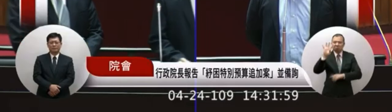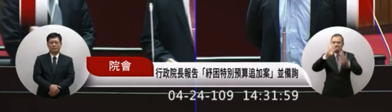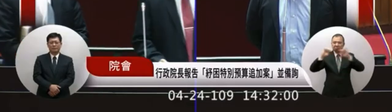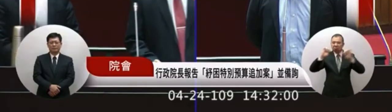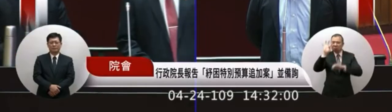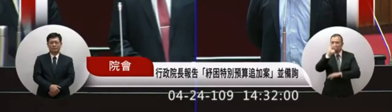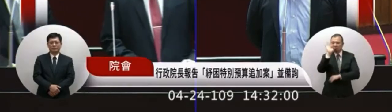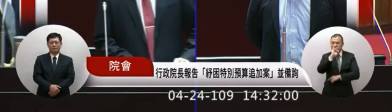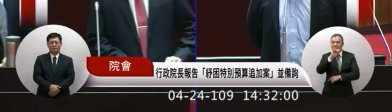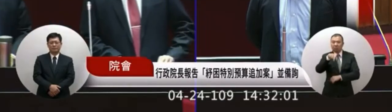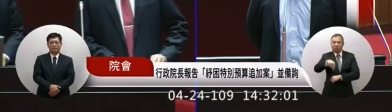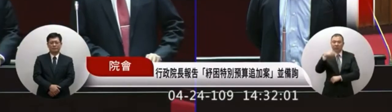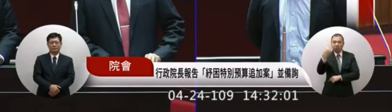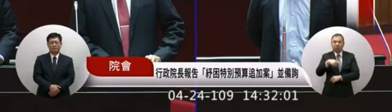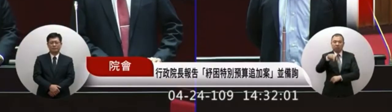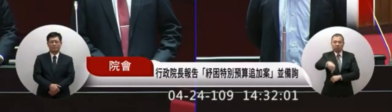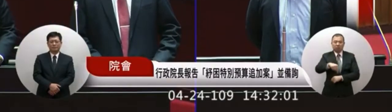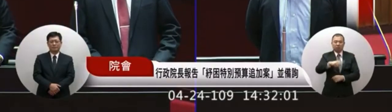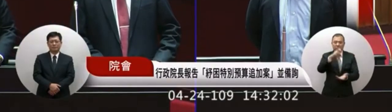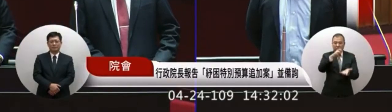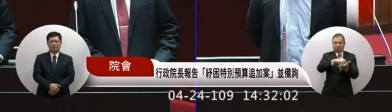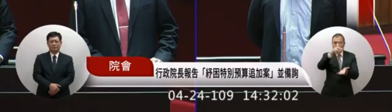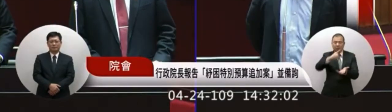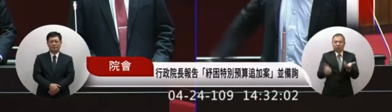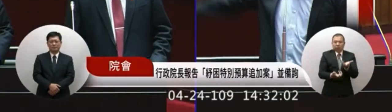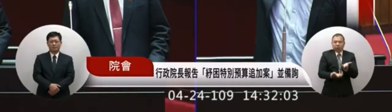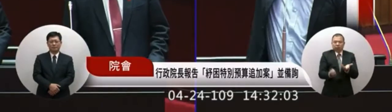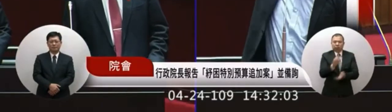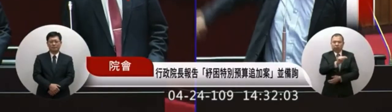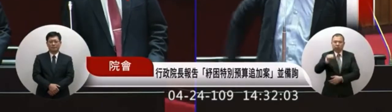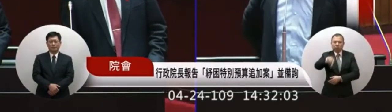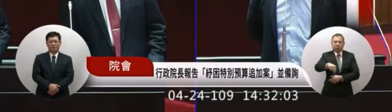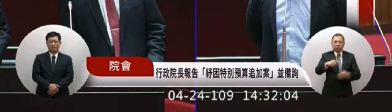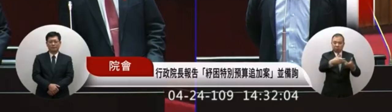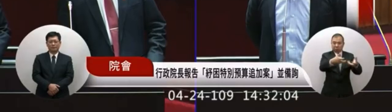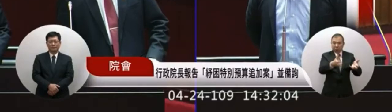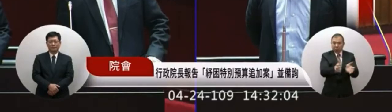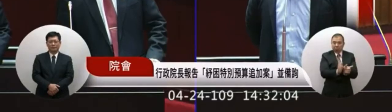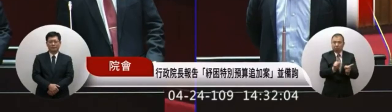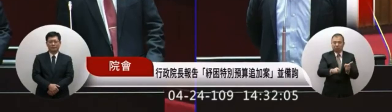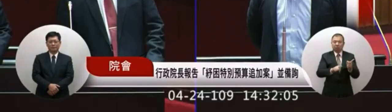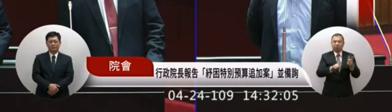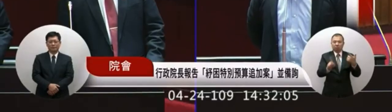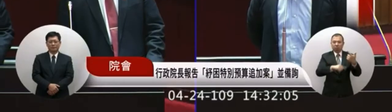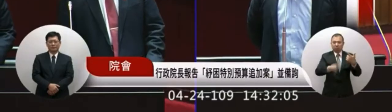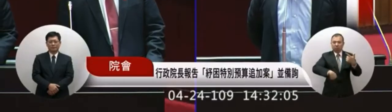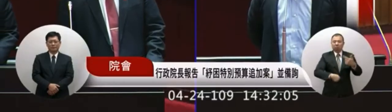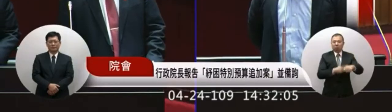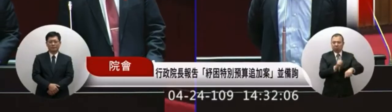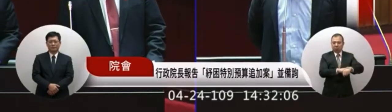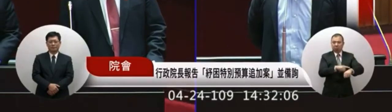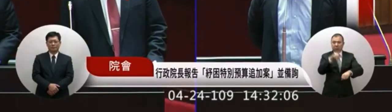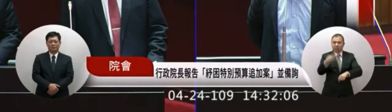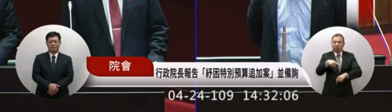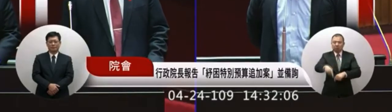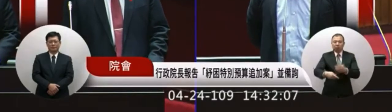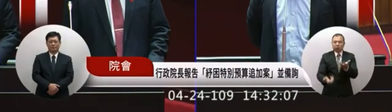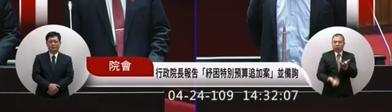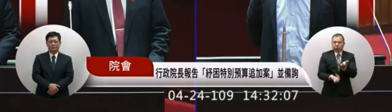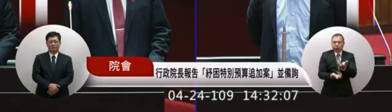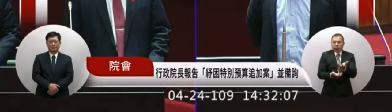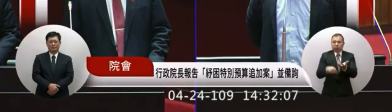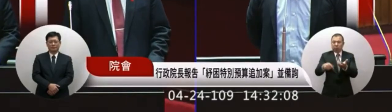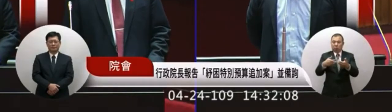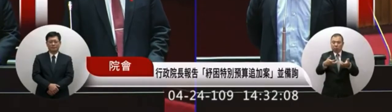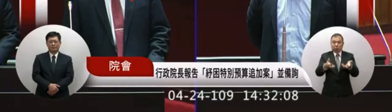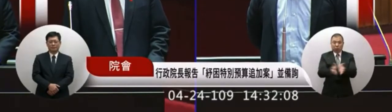的荷兰料组啦吼，的组长尾啊，伊即案有六个去用羁押吼，然后荷兰料组的组长